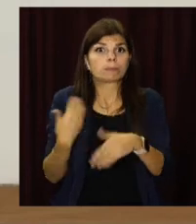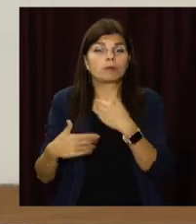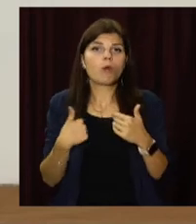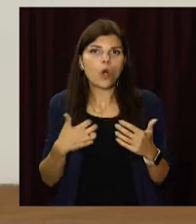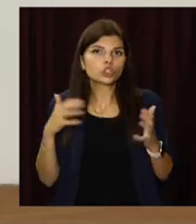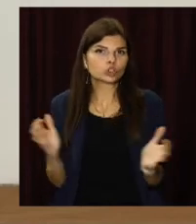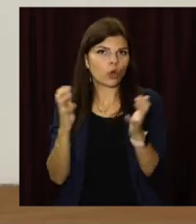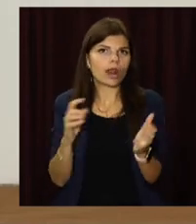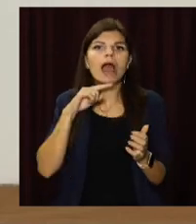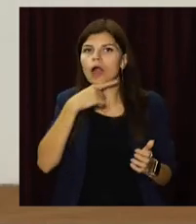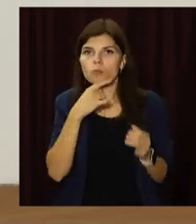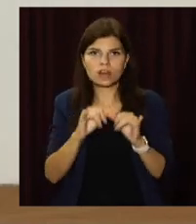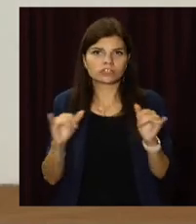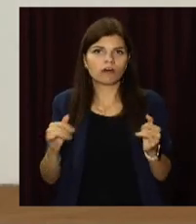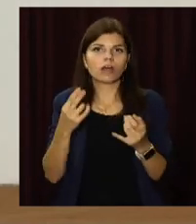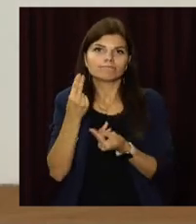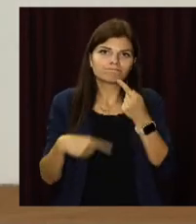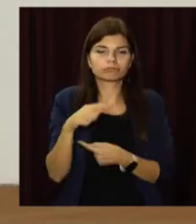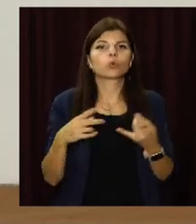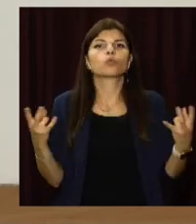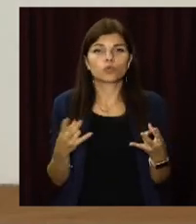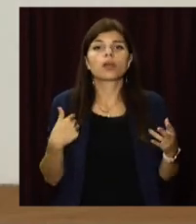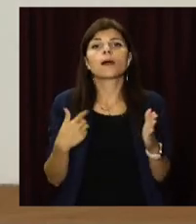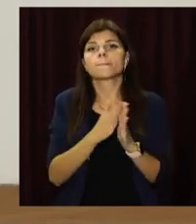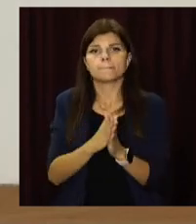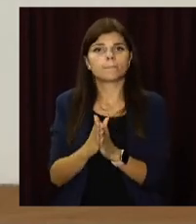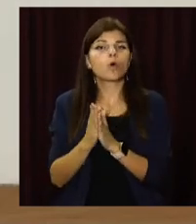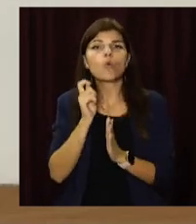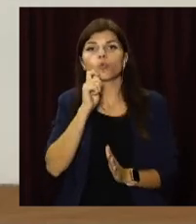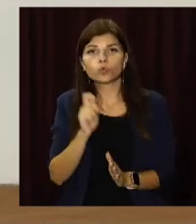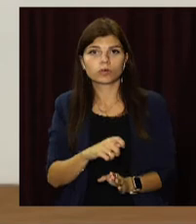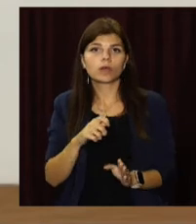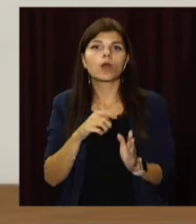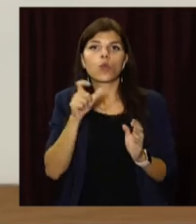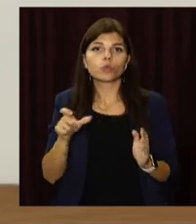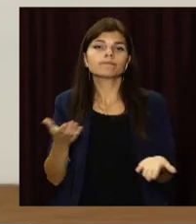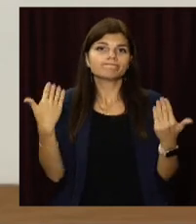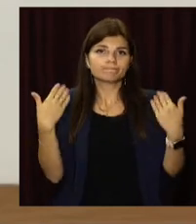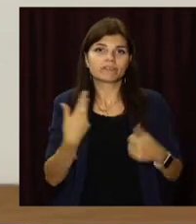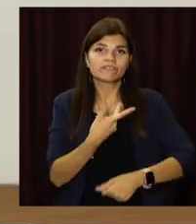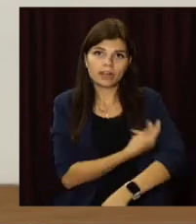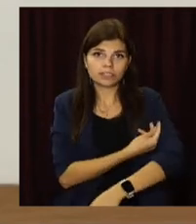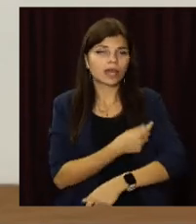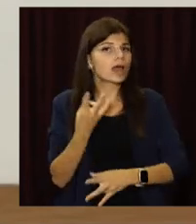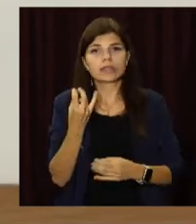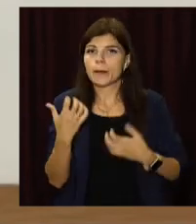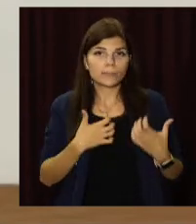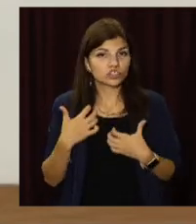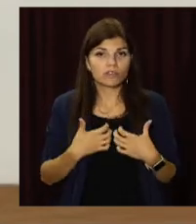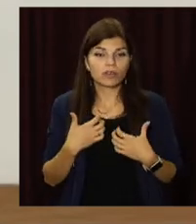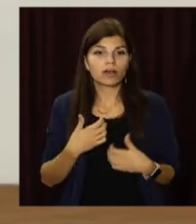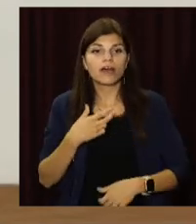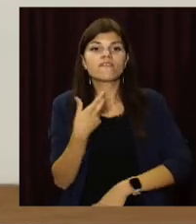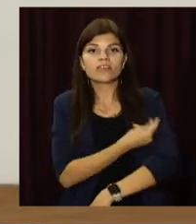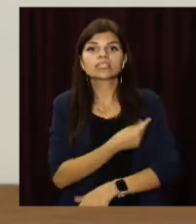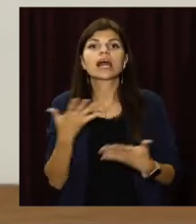зберегти. Тому я буду раз за разом закликати українців, закликати людей вакцинуватися, не переживати.